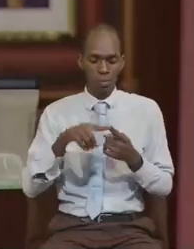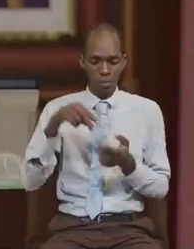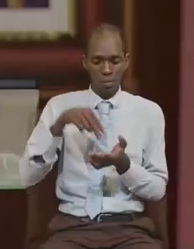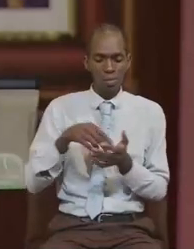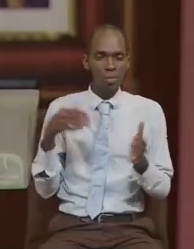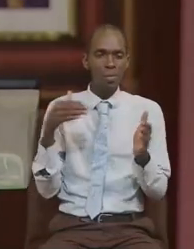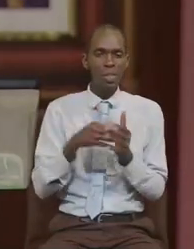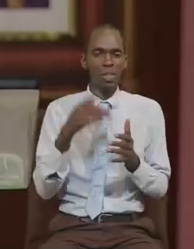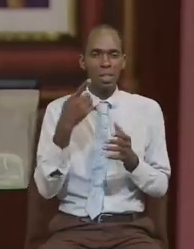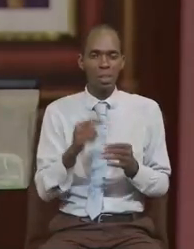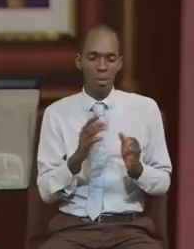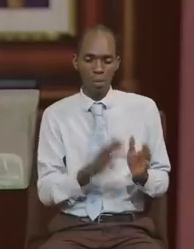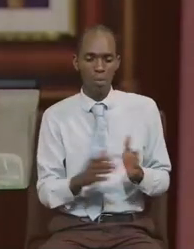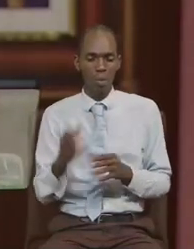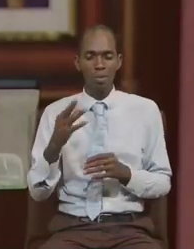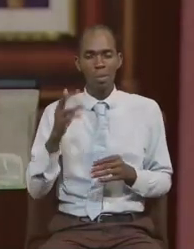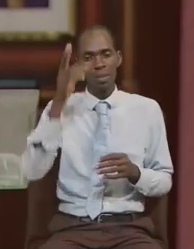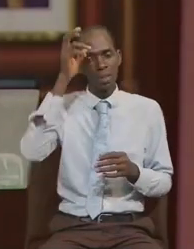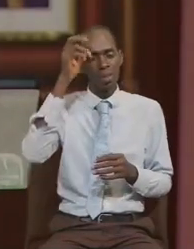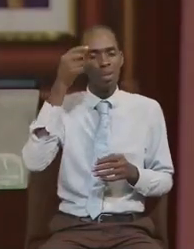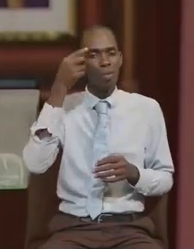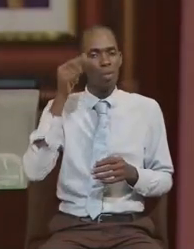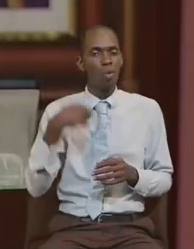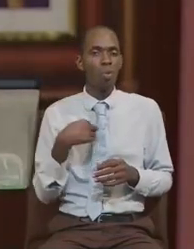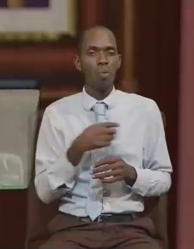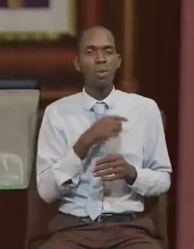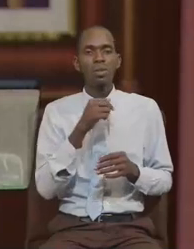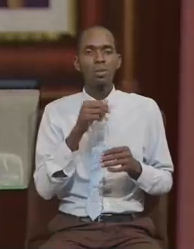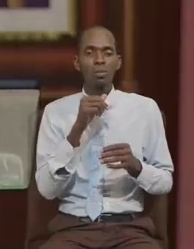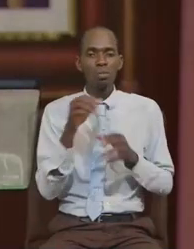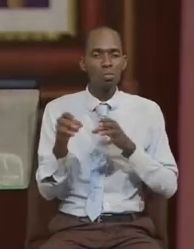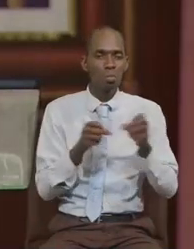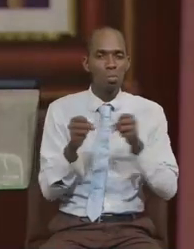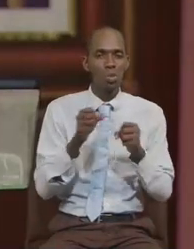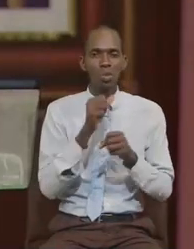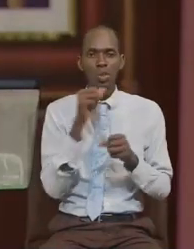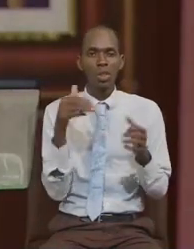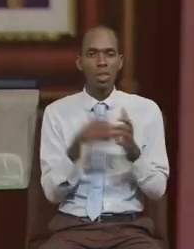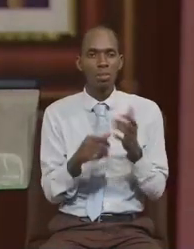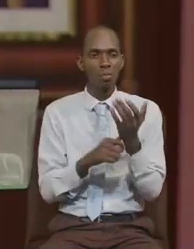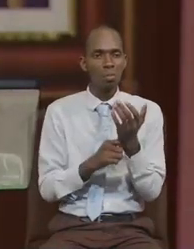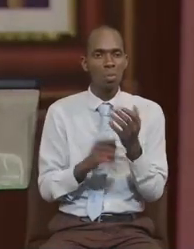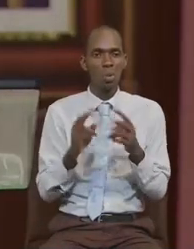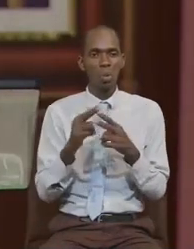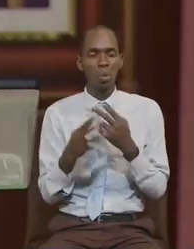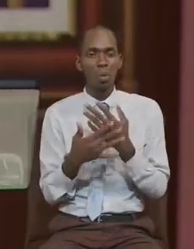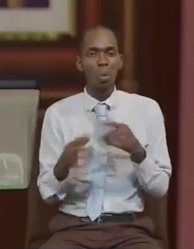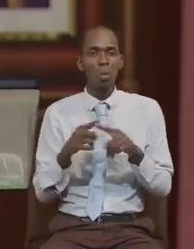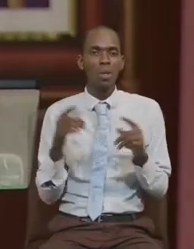diable. Car nous n'avons pas lutté contre la chair et le sang, mais contre les